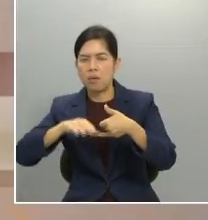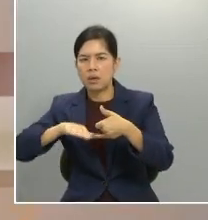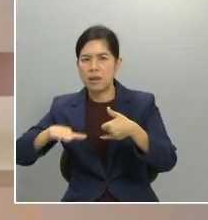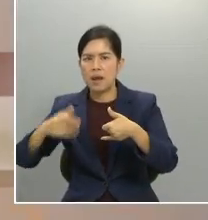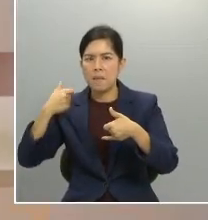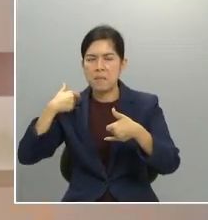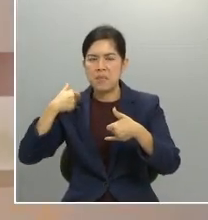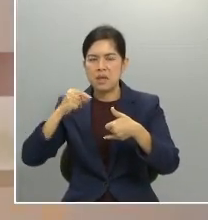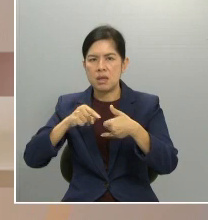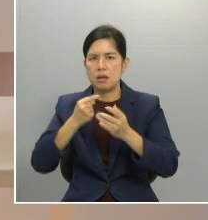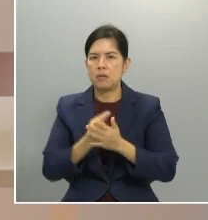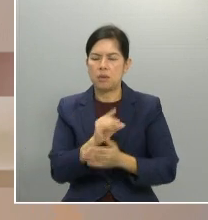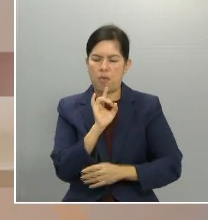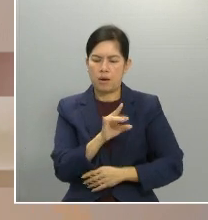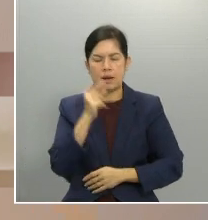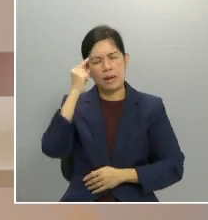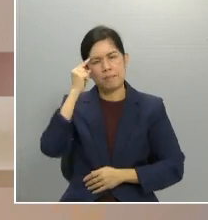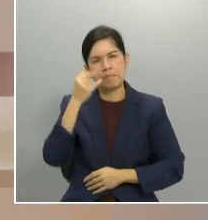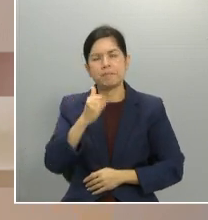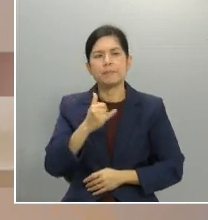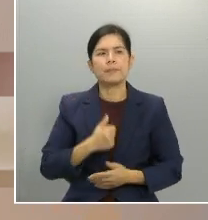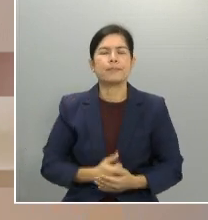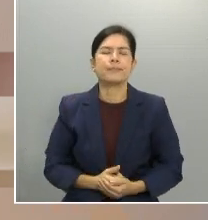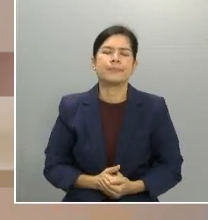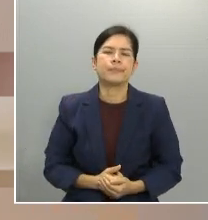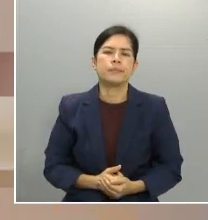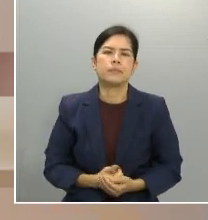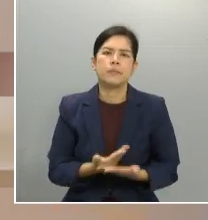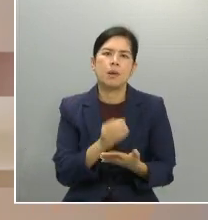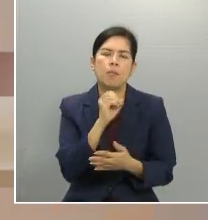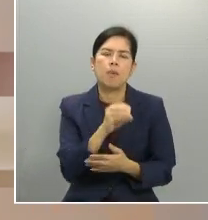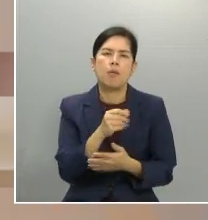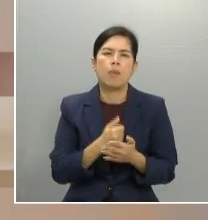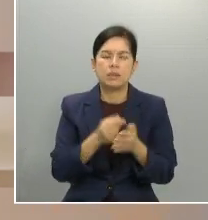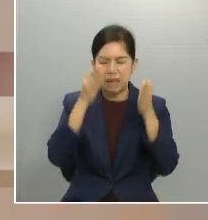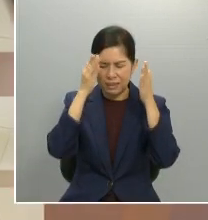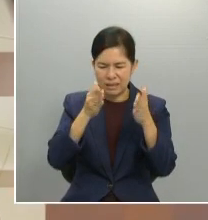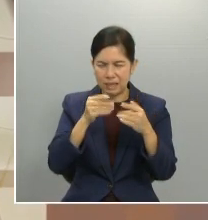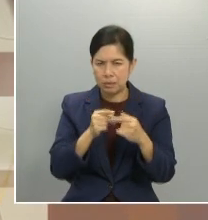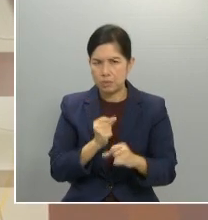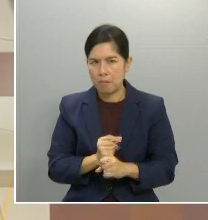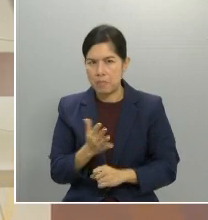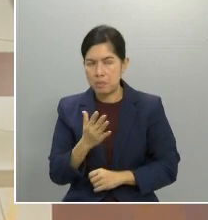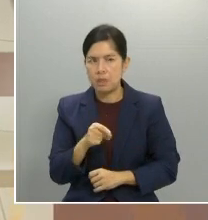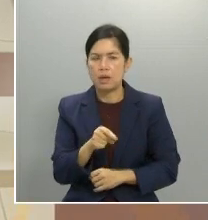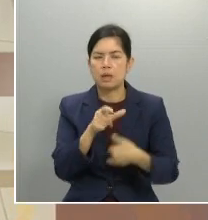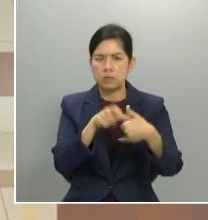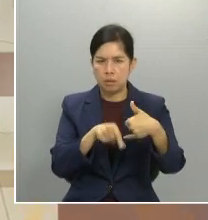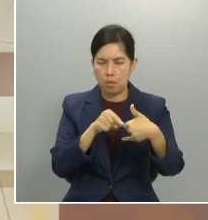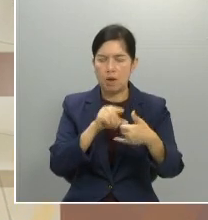งน้ำ แล้วมันไปโดน ไม่มีเจตนาน ี่ได้ตัวแล้วใช่ไหม ได้ตัวเรียบร้อยใช่ค่ะ